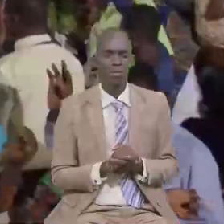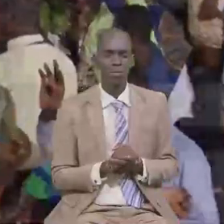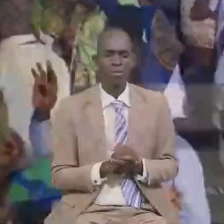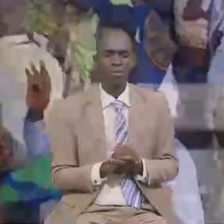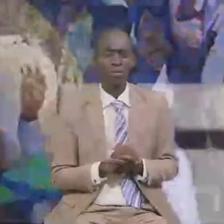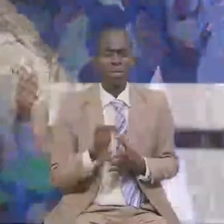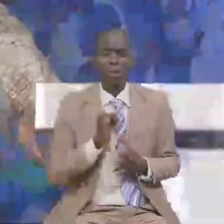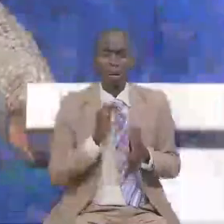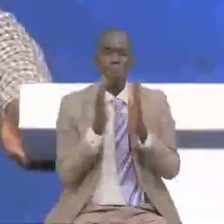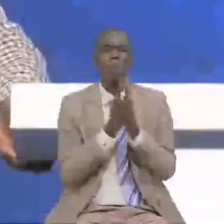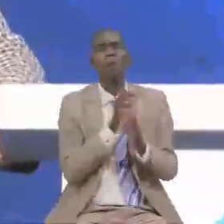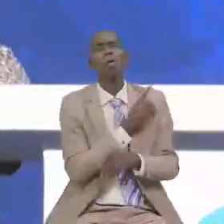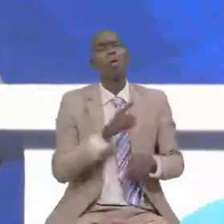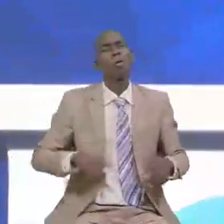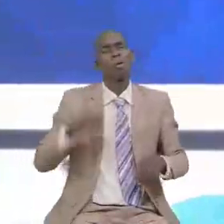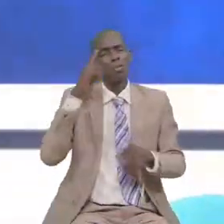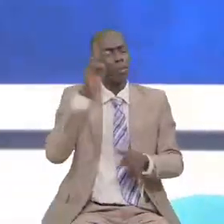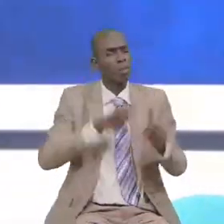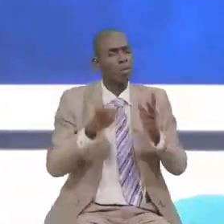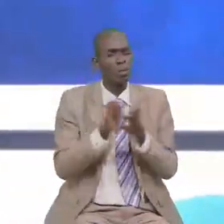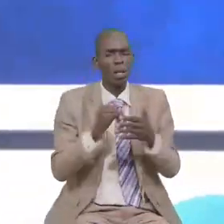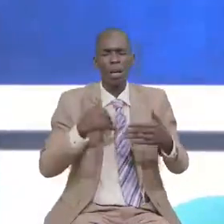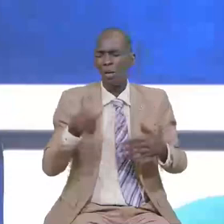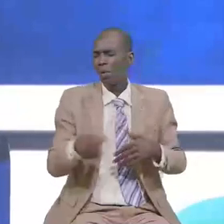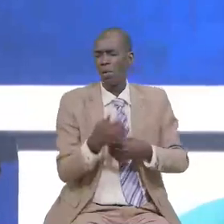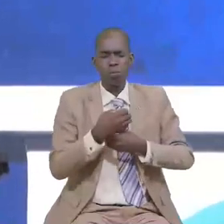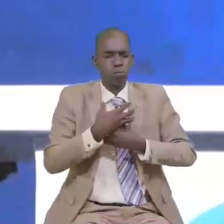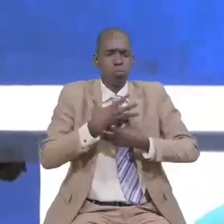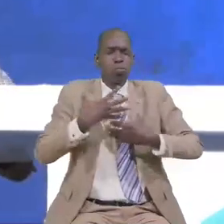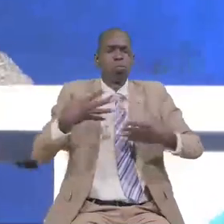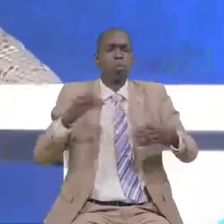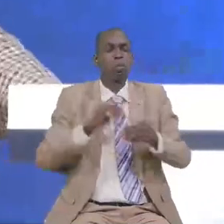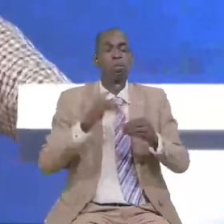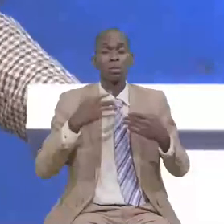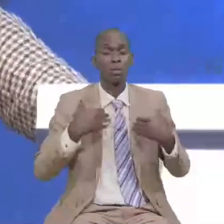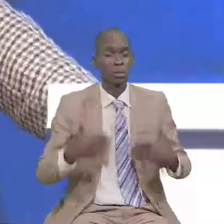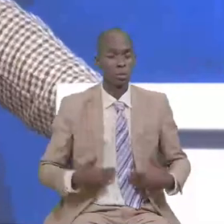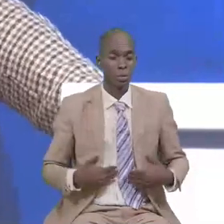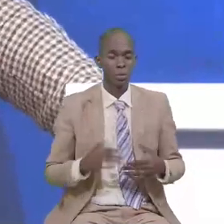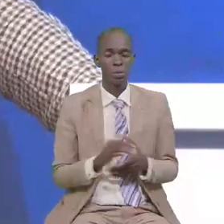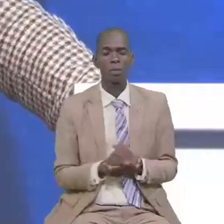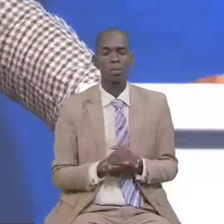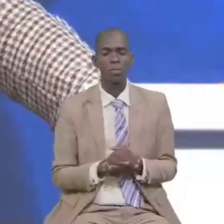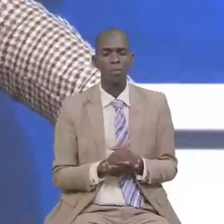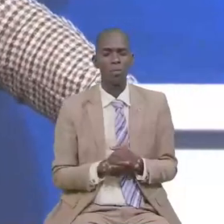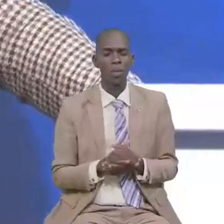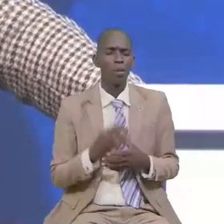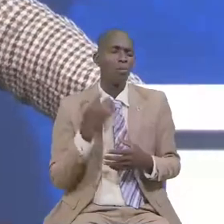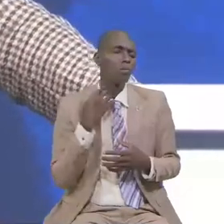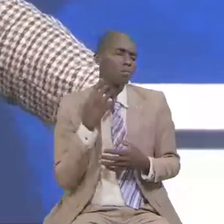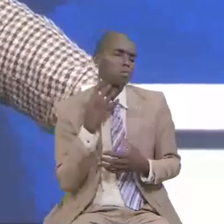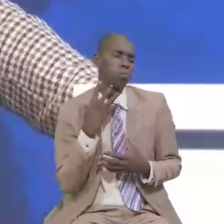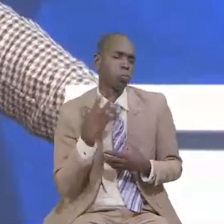Je prie Seigneur pour ceux qui ont la tumeur corporelle, des enflements, quel que soit